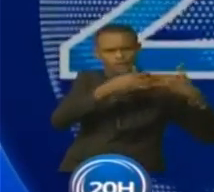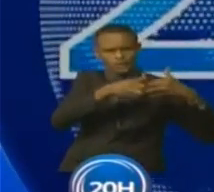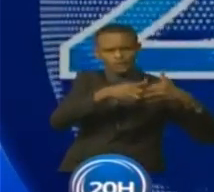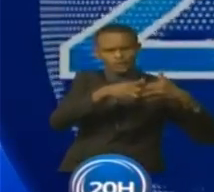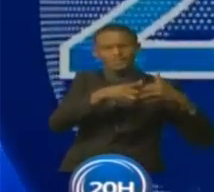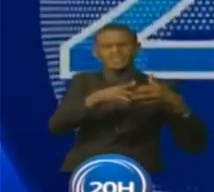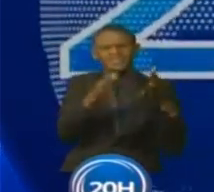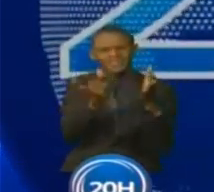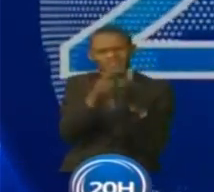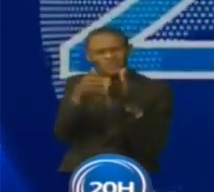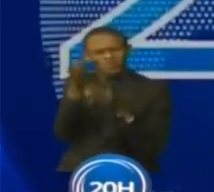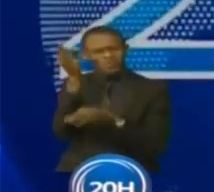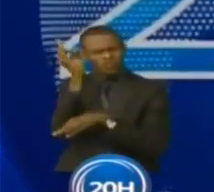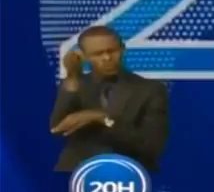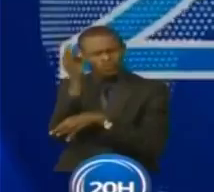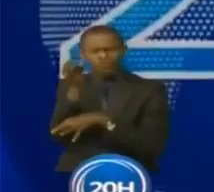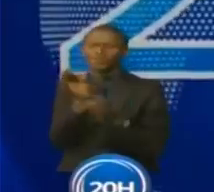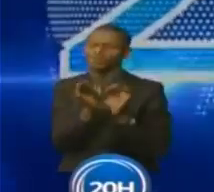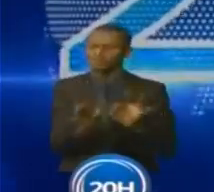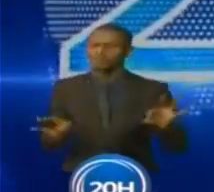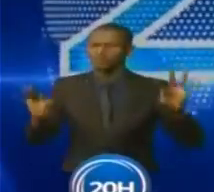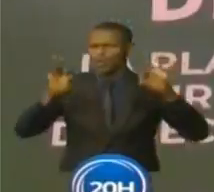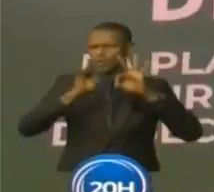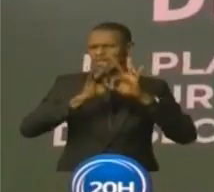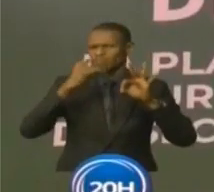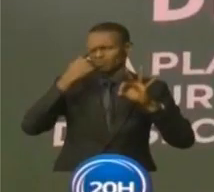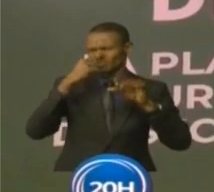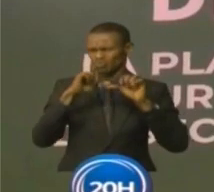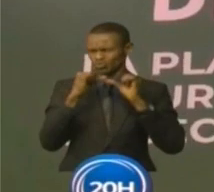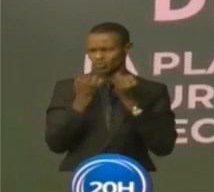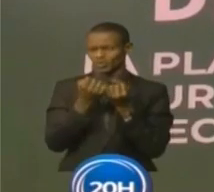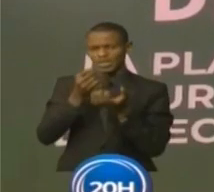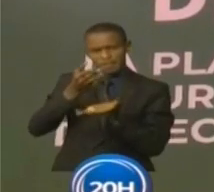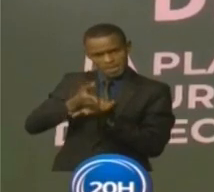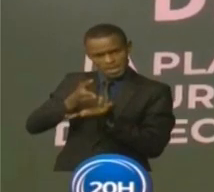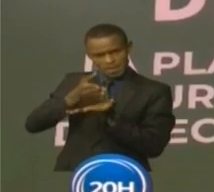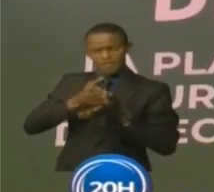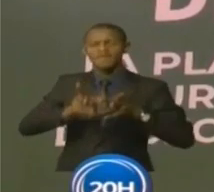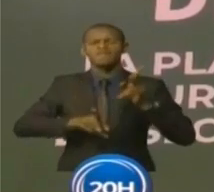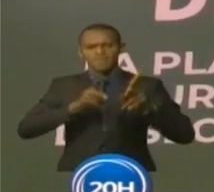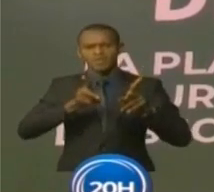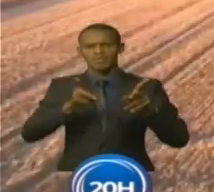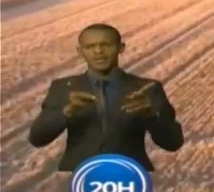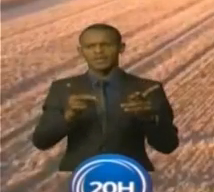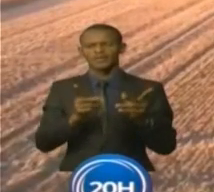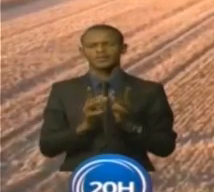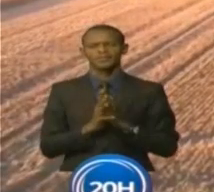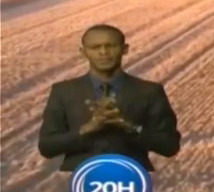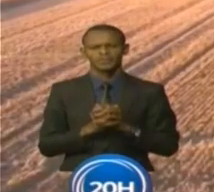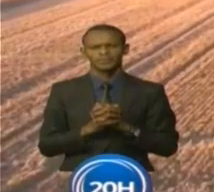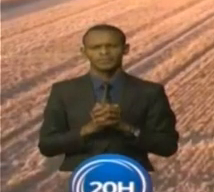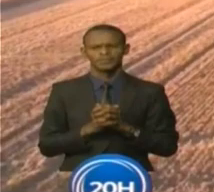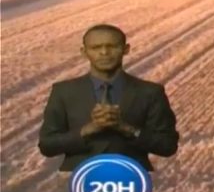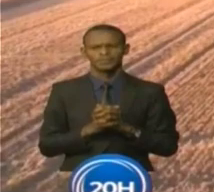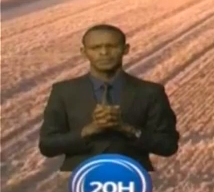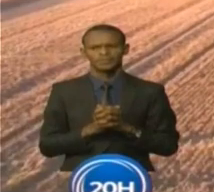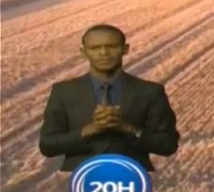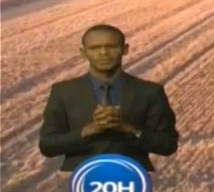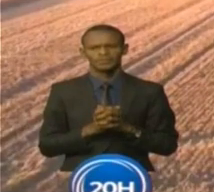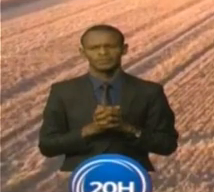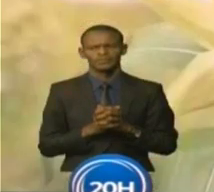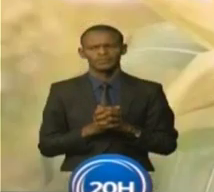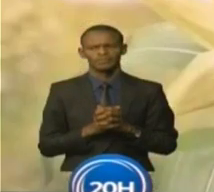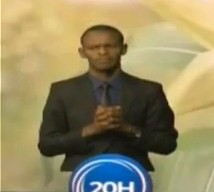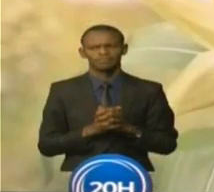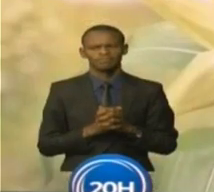Patty Tondwangou, bienvenue Loussala. Avec comme objectif la transformation du potentiel agricole de la